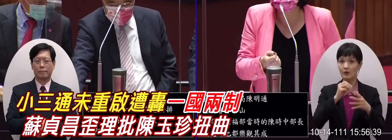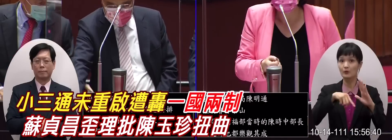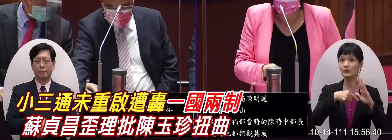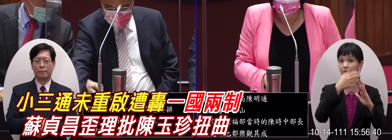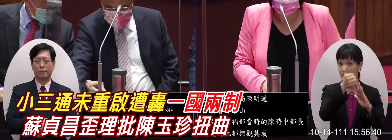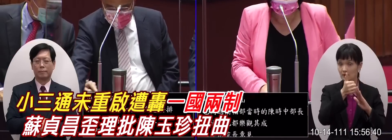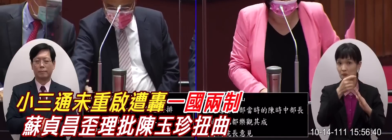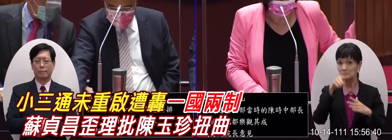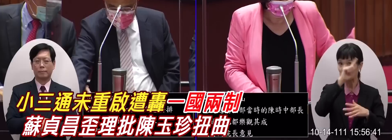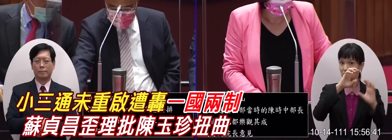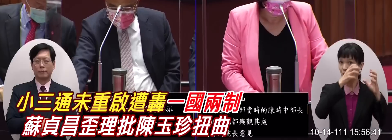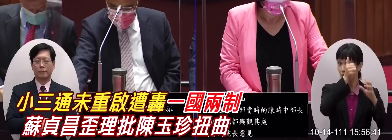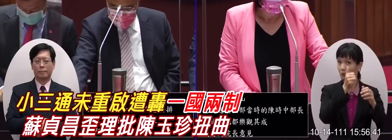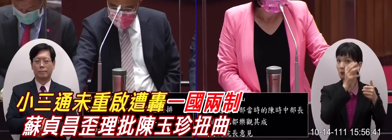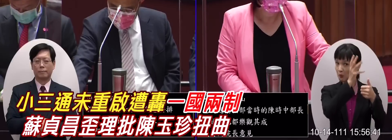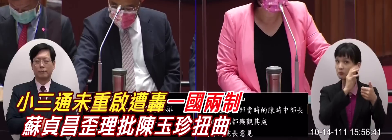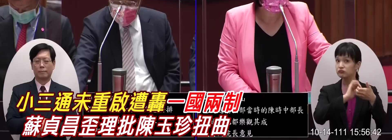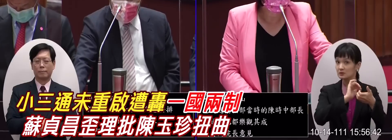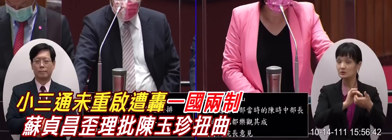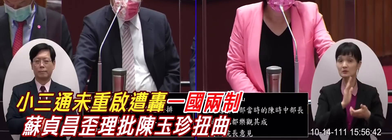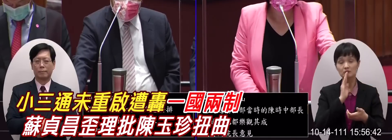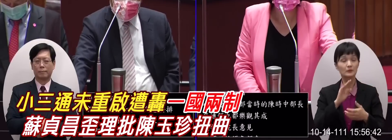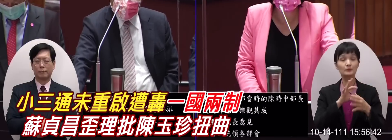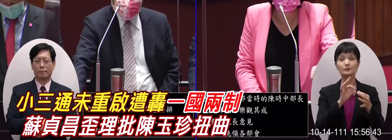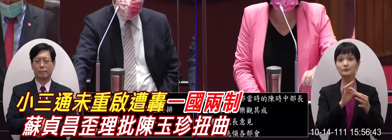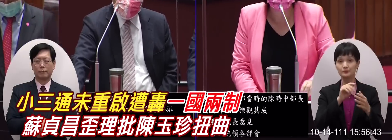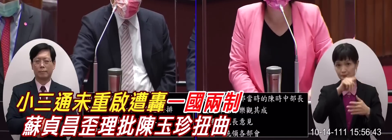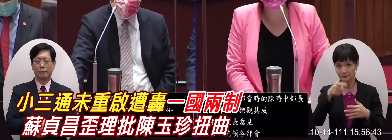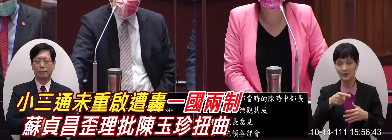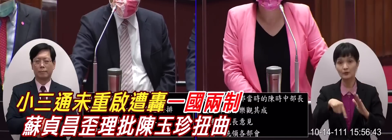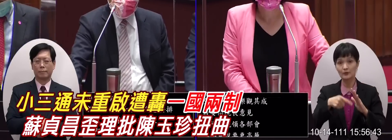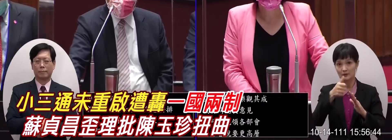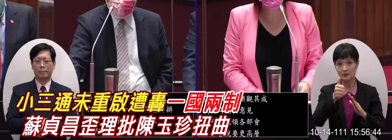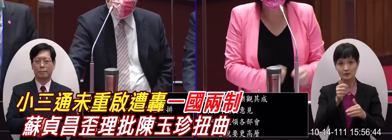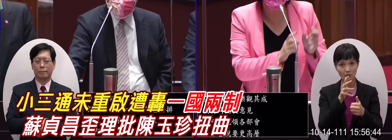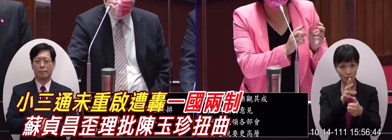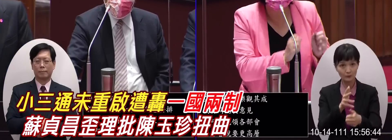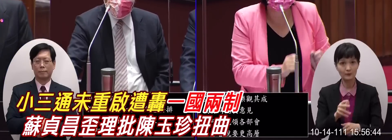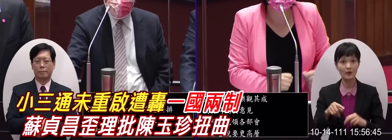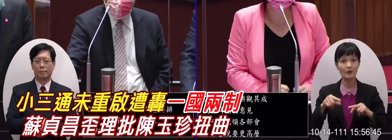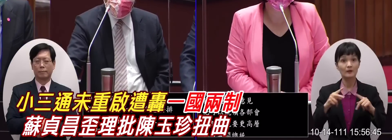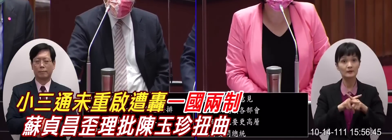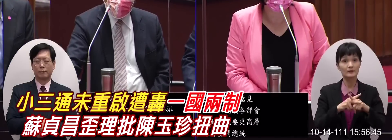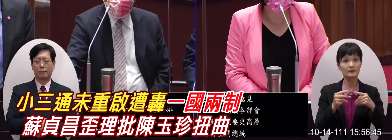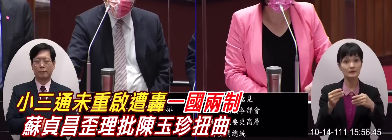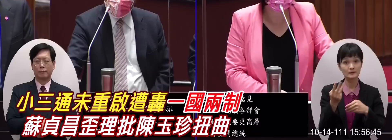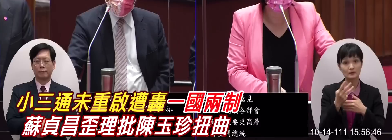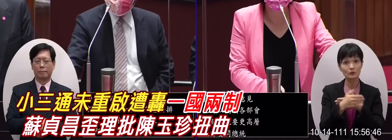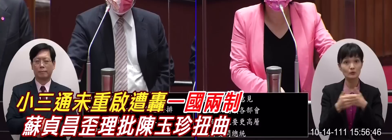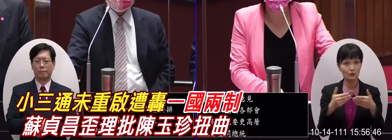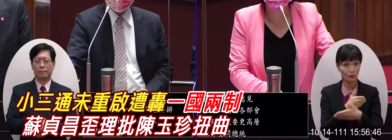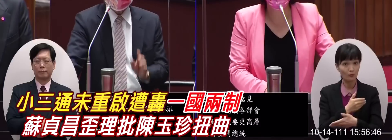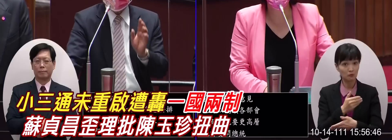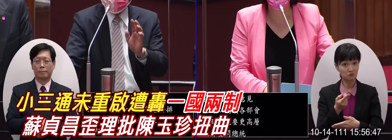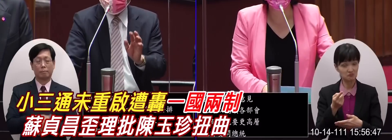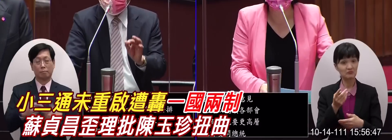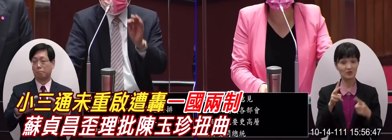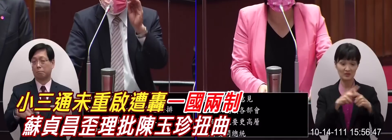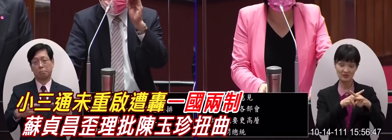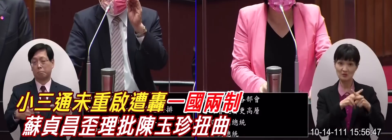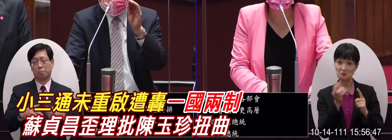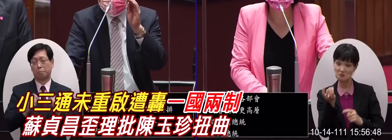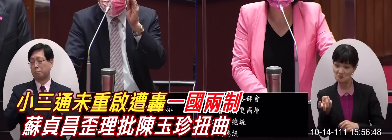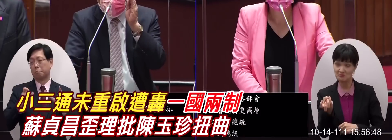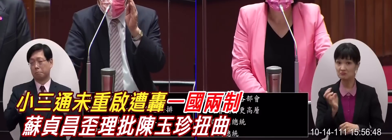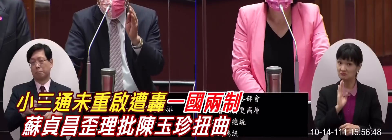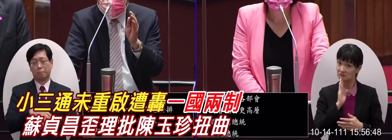院长。苏院长，小三通是国境嘛，不过有一个小字啊，你说不一样了，我知道。你刚刚有说一个小字啊。